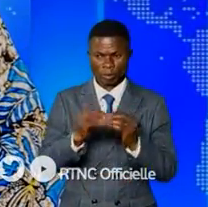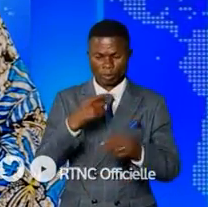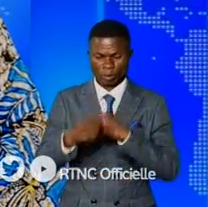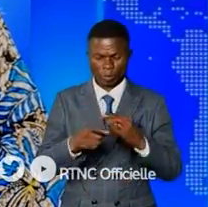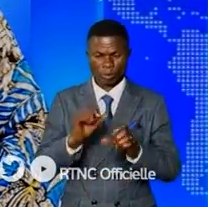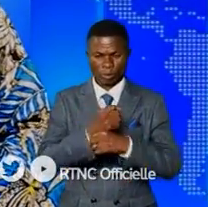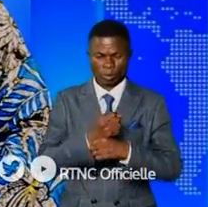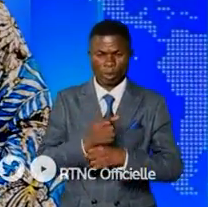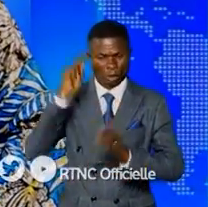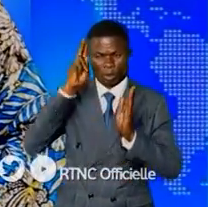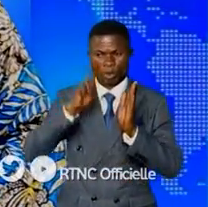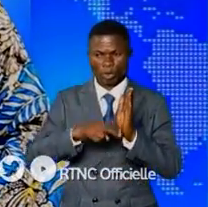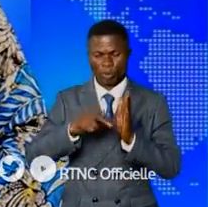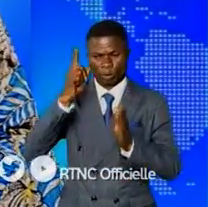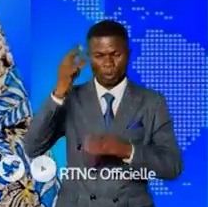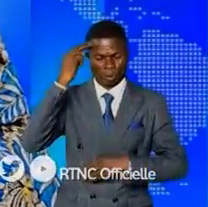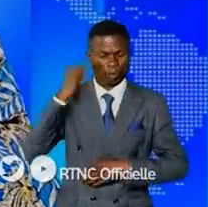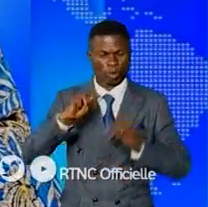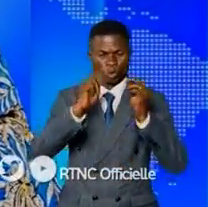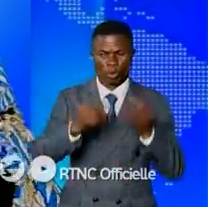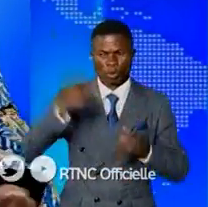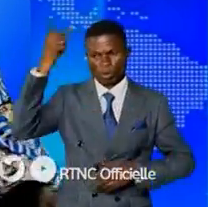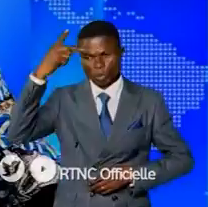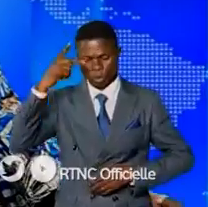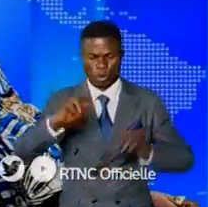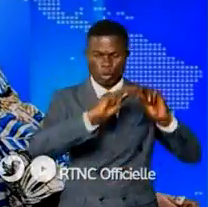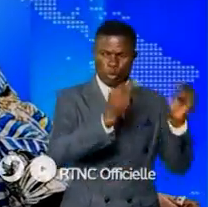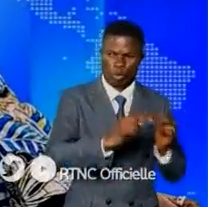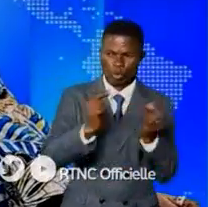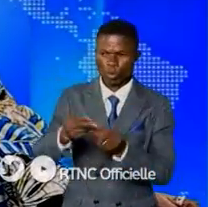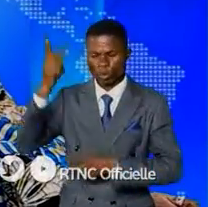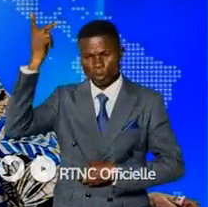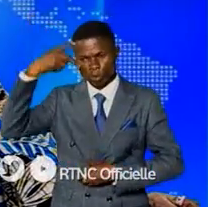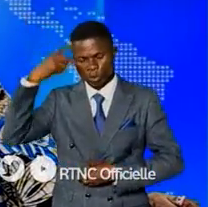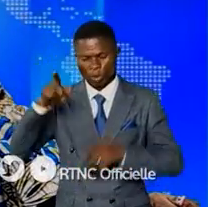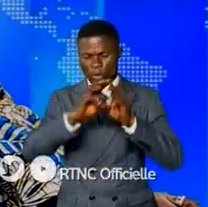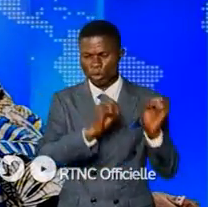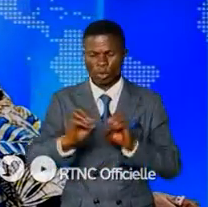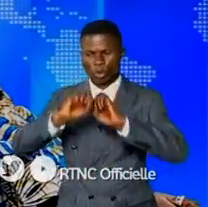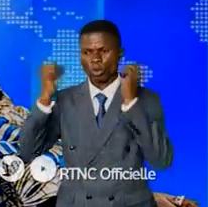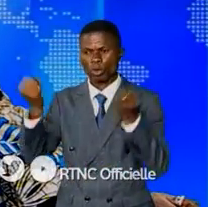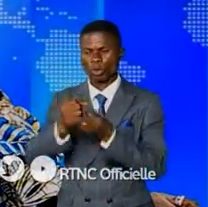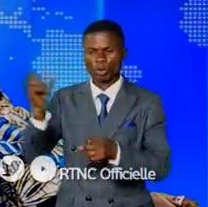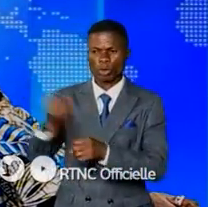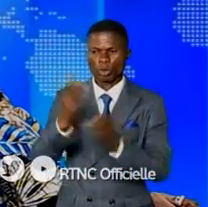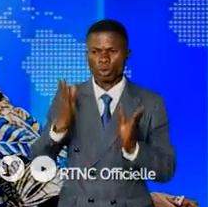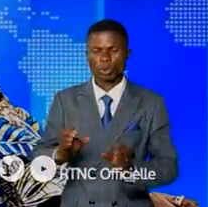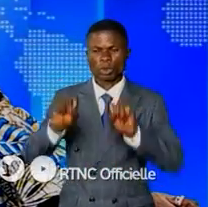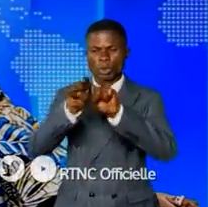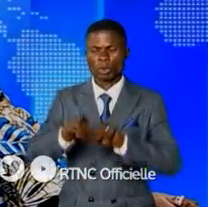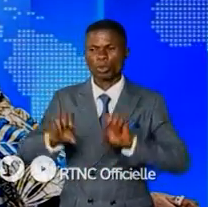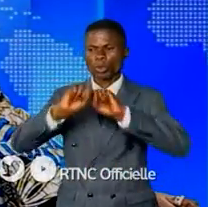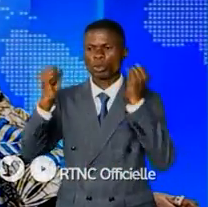du gouvernement, partis politiques, regroupements politiques ainsi que des organisations socio-professionnelles et de la société